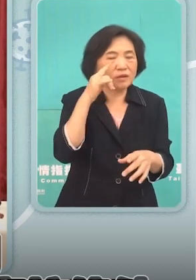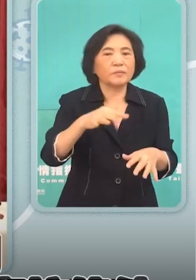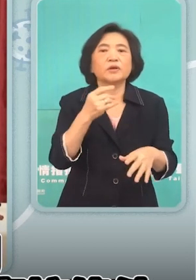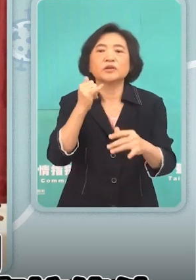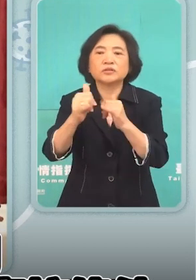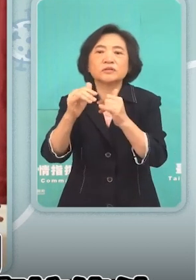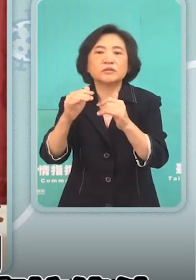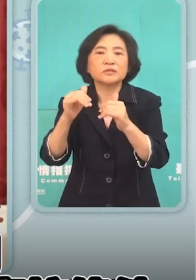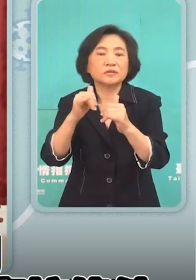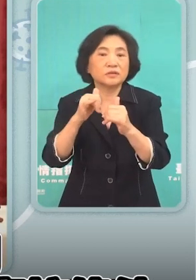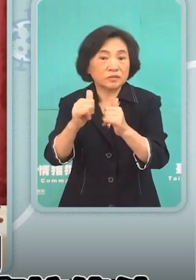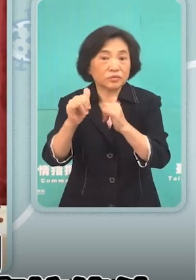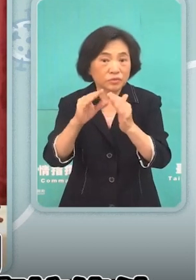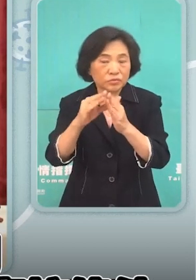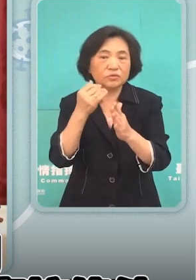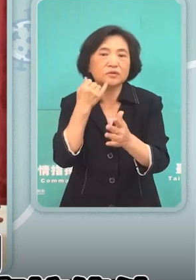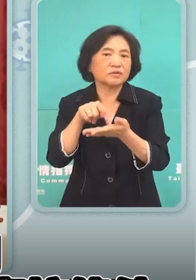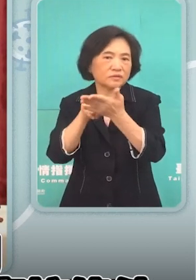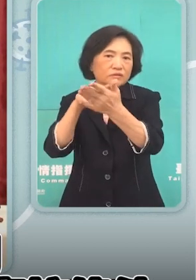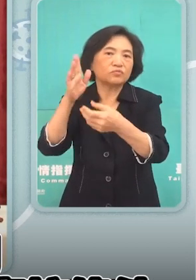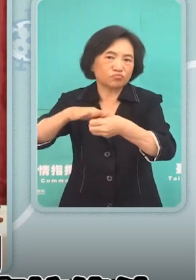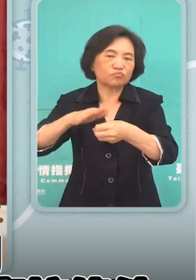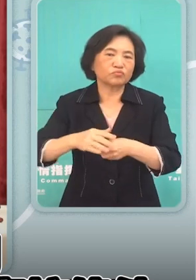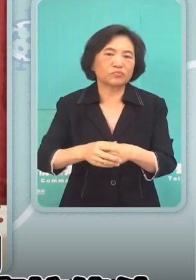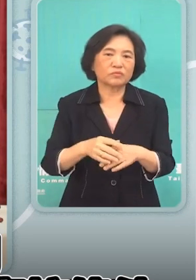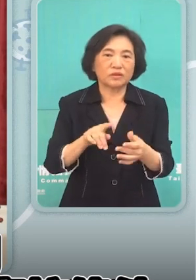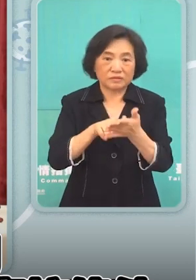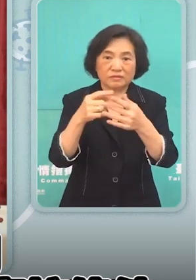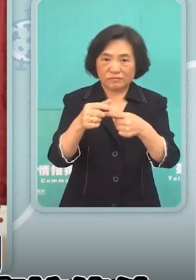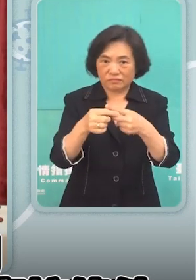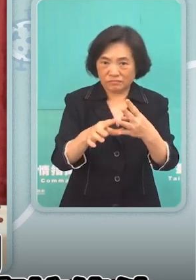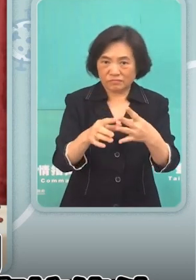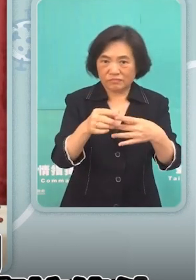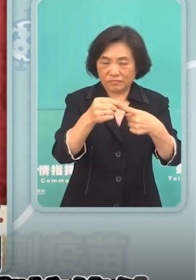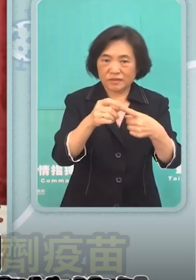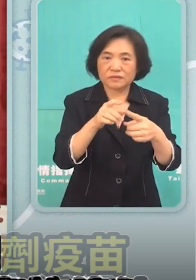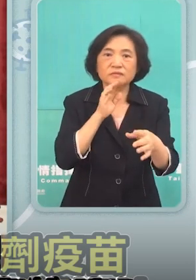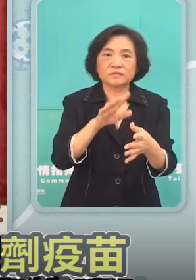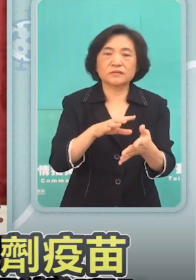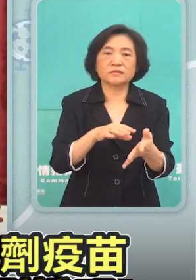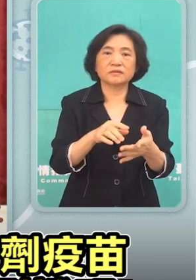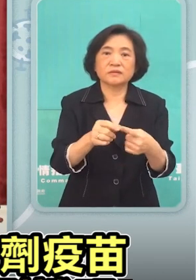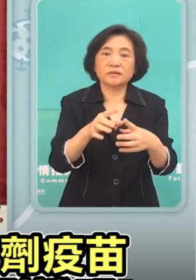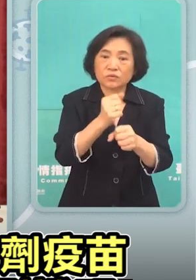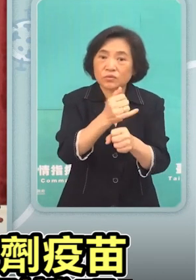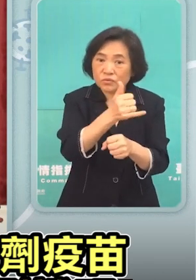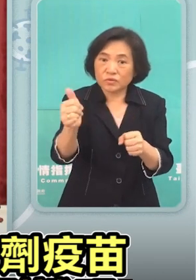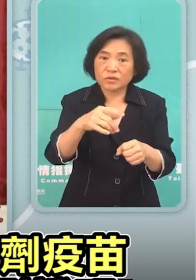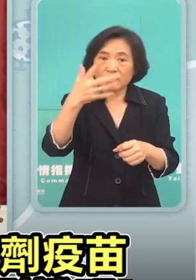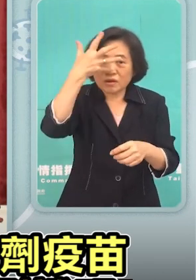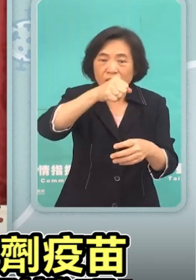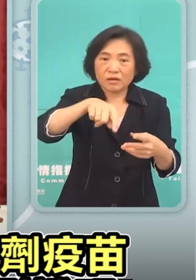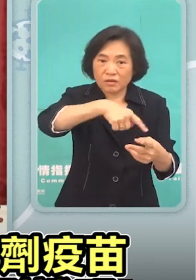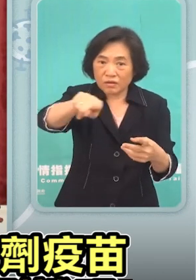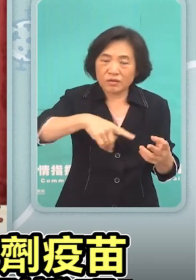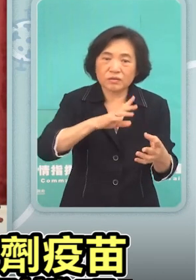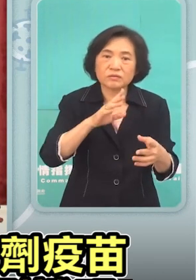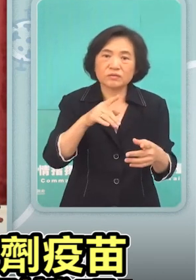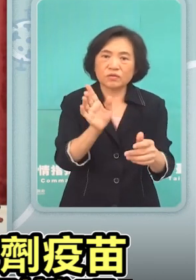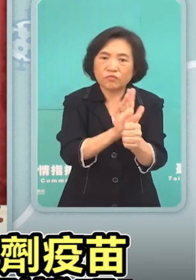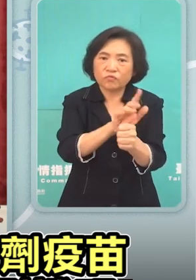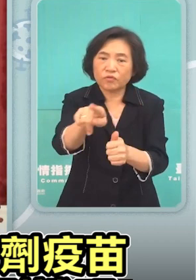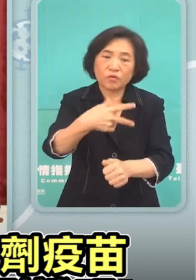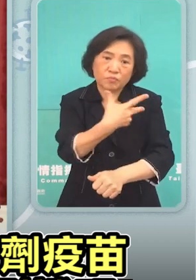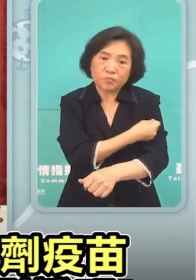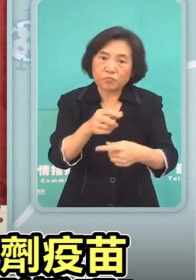办。那它的审查条件呢，总共4项。第一个要检测证明，含工作人员跟长者就是被服务对象